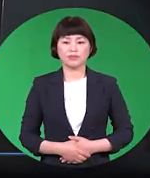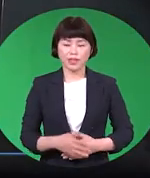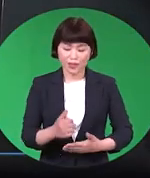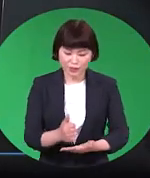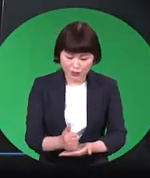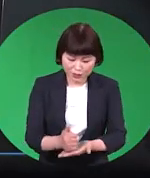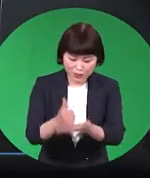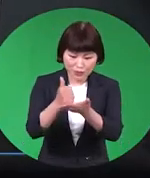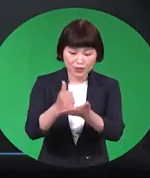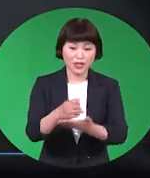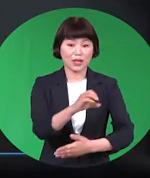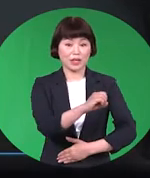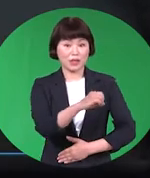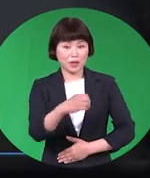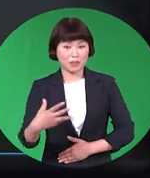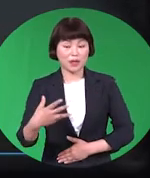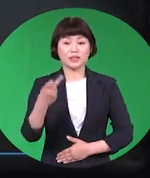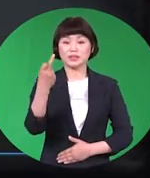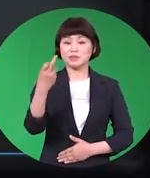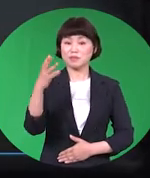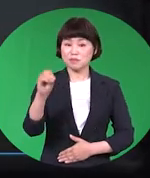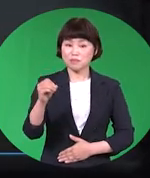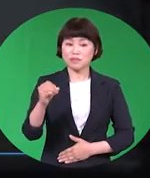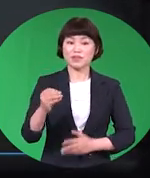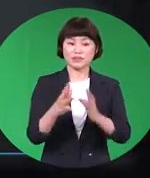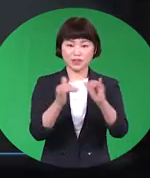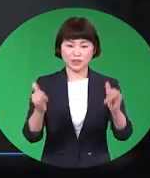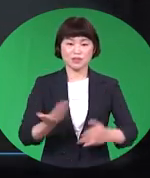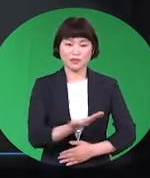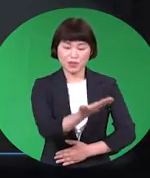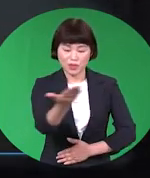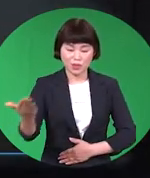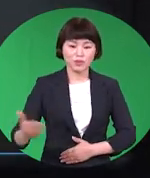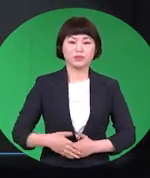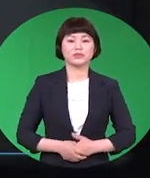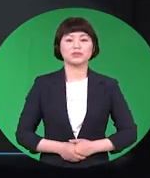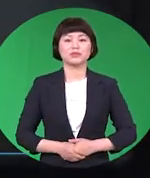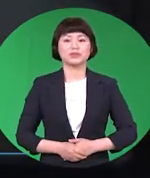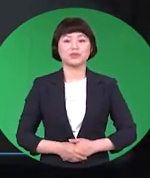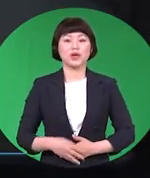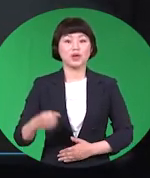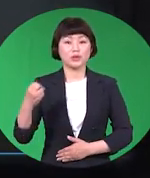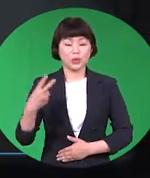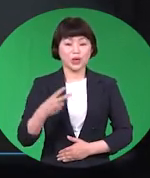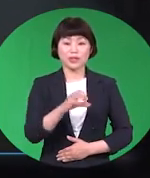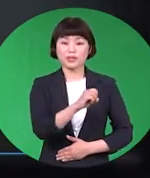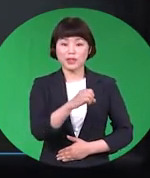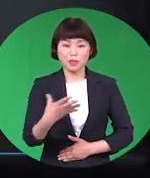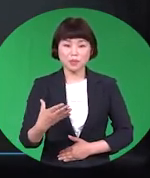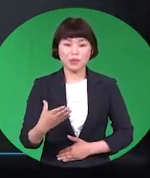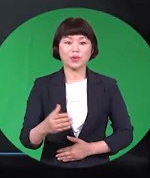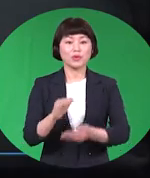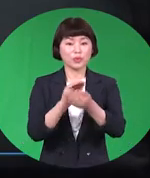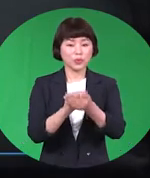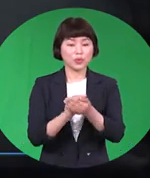존경하는 12만 양평 군민 여러분, 그리고 NH농협은행 양평군